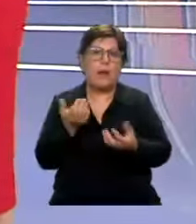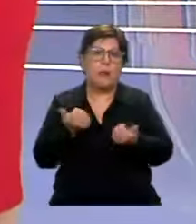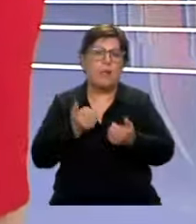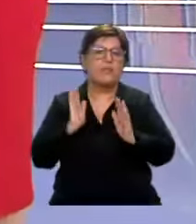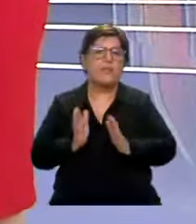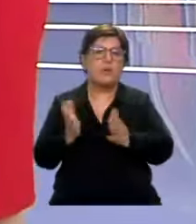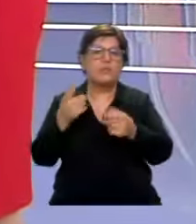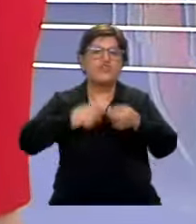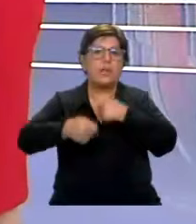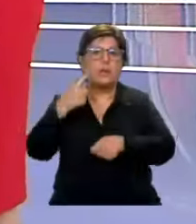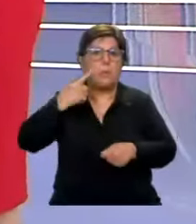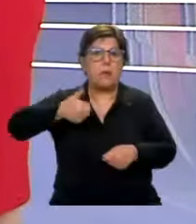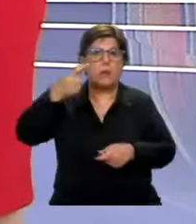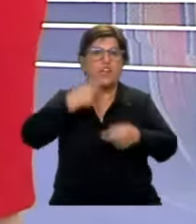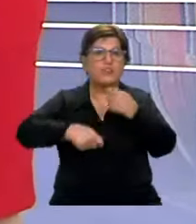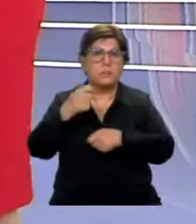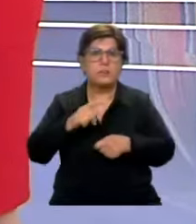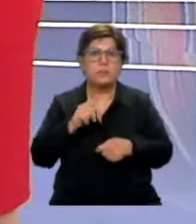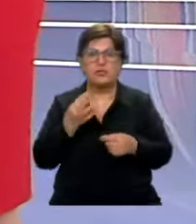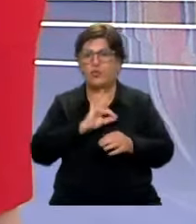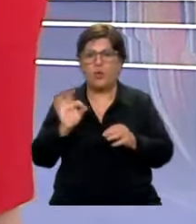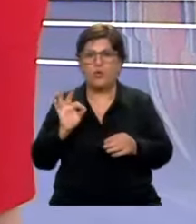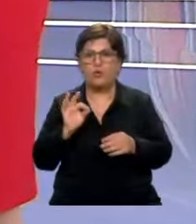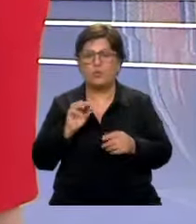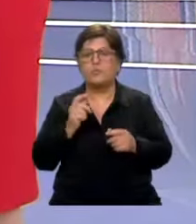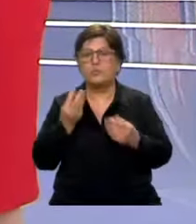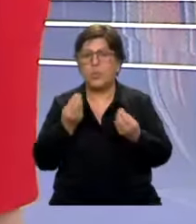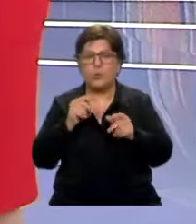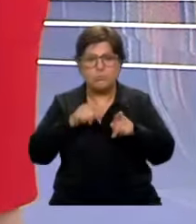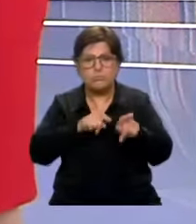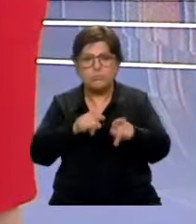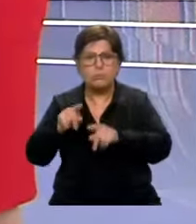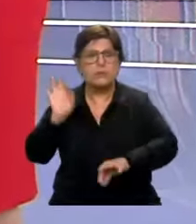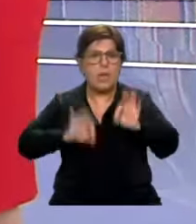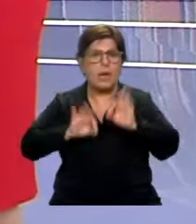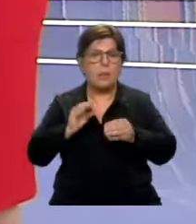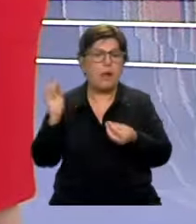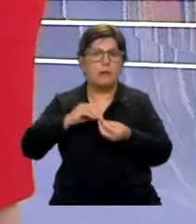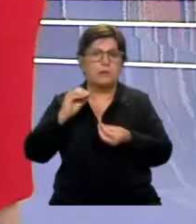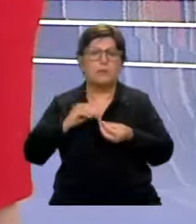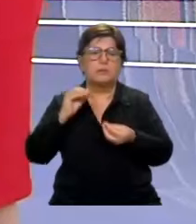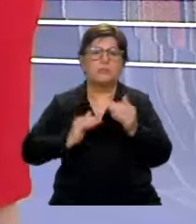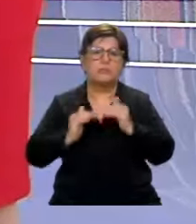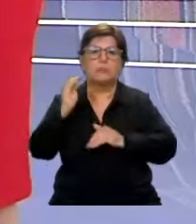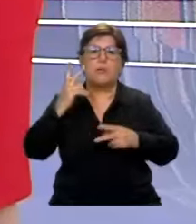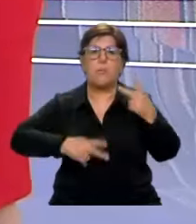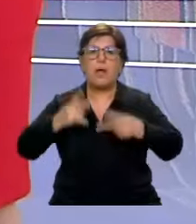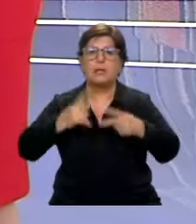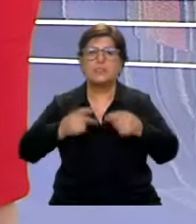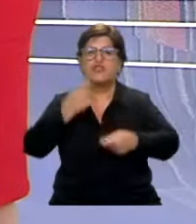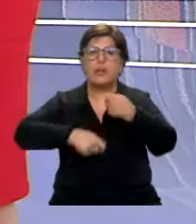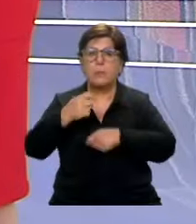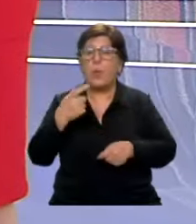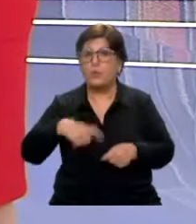ediyor. Ticaret Bakanlığı o işletmeleri sıkı takibe aldı ve denetimlerini arttırdı. Denetimlerde bazı